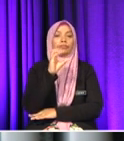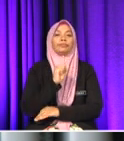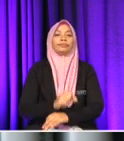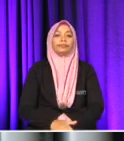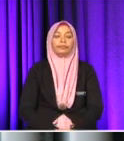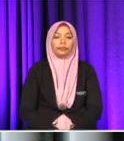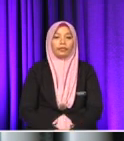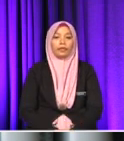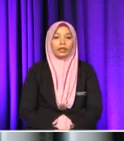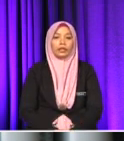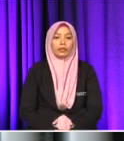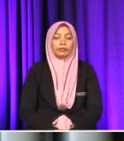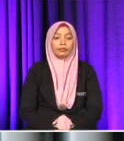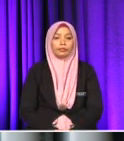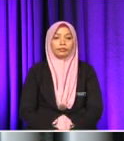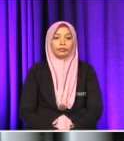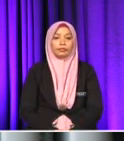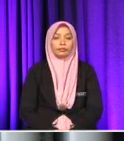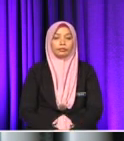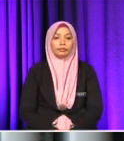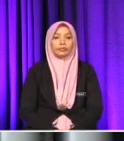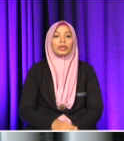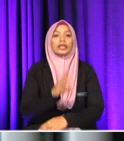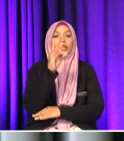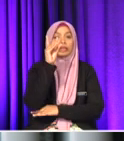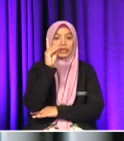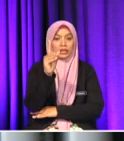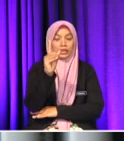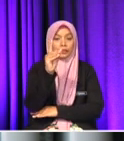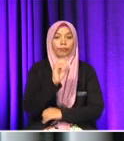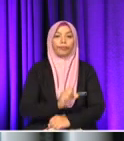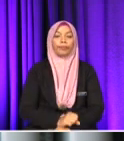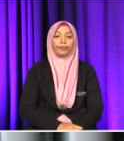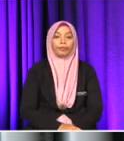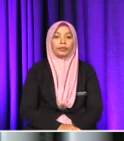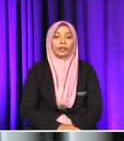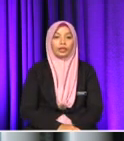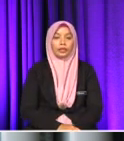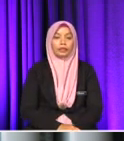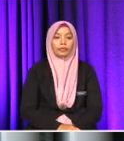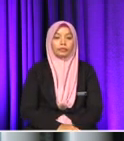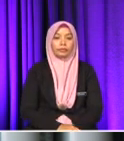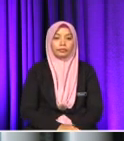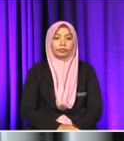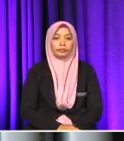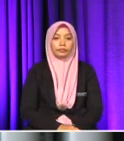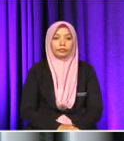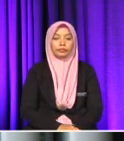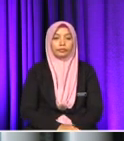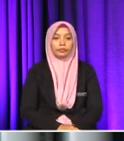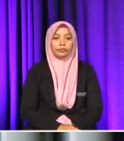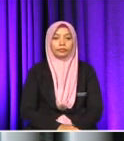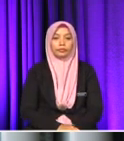menjalankan kajian berkaitan dengan subjek meter disalinan image raja 3i yang asal dalam bentuk kasa yang lebih